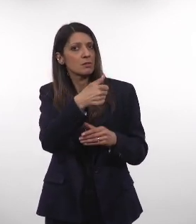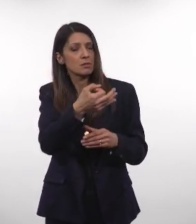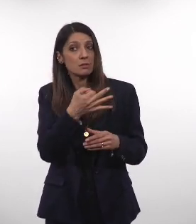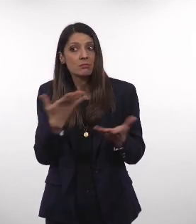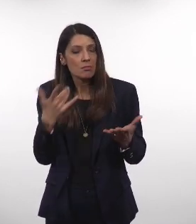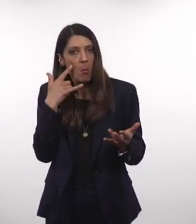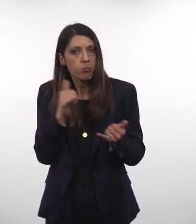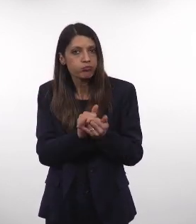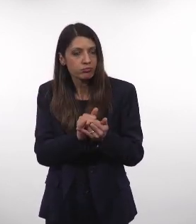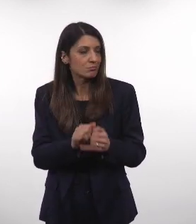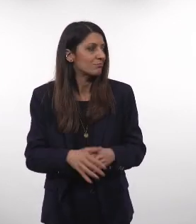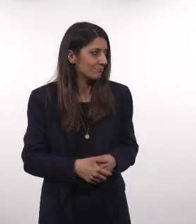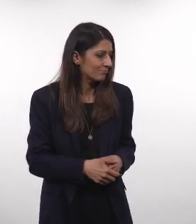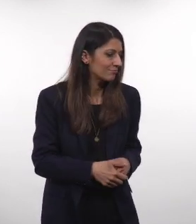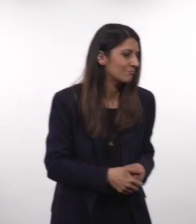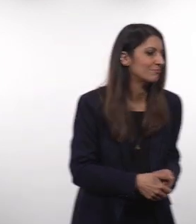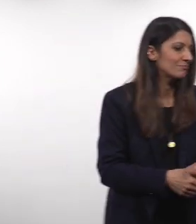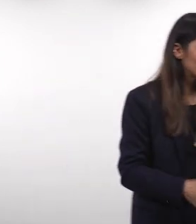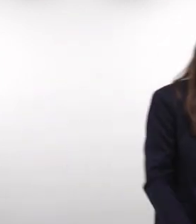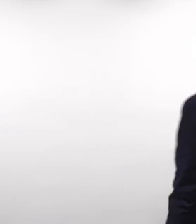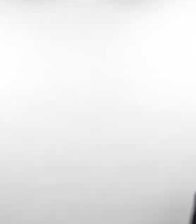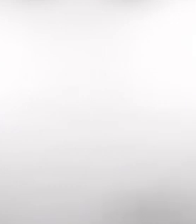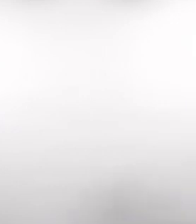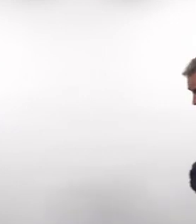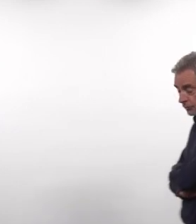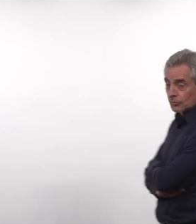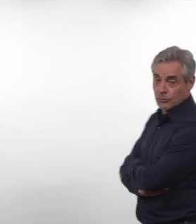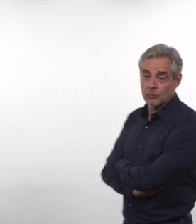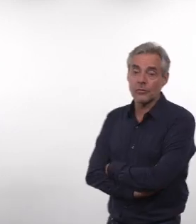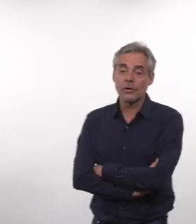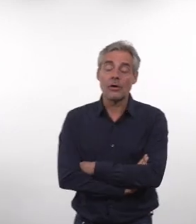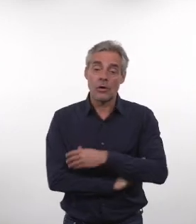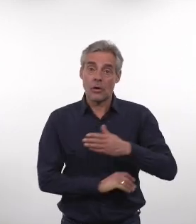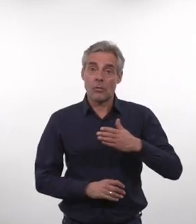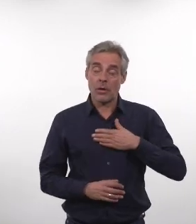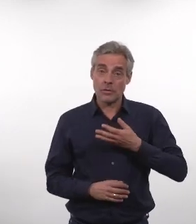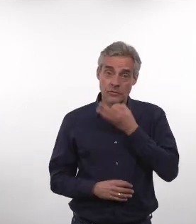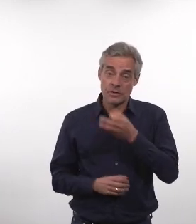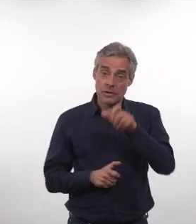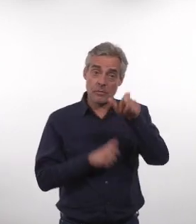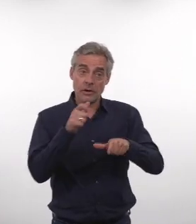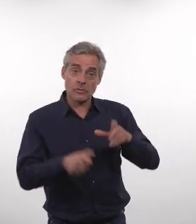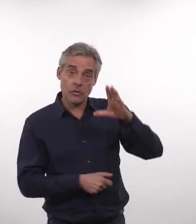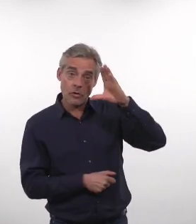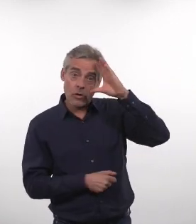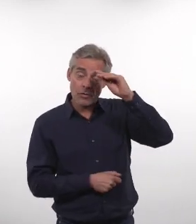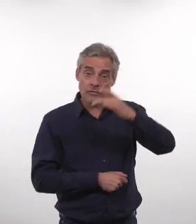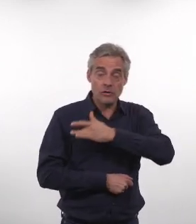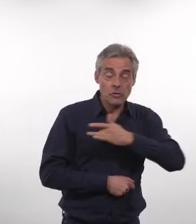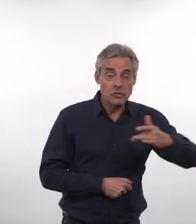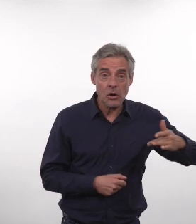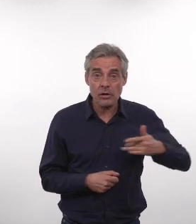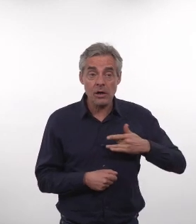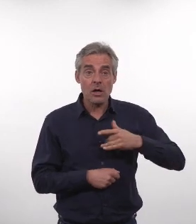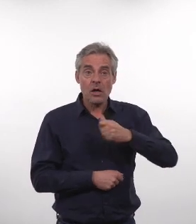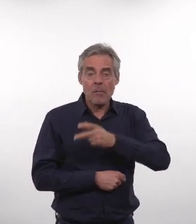connu. Moi, je peux témoigner que beaucoup de médecins, de professionnels de santé ne connaissaient même pas le terme habituation aux soins. Quand on en parle, il y a